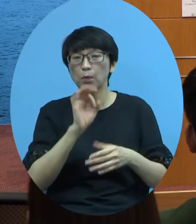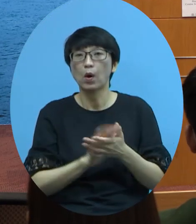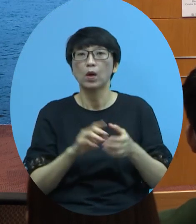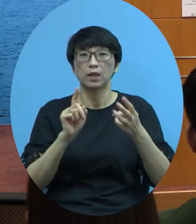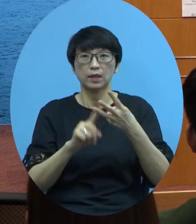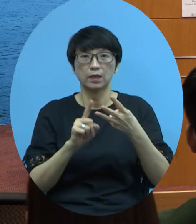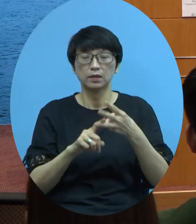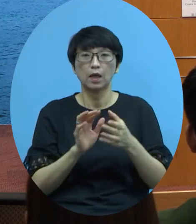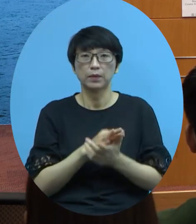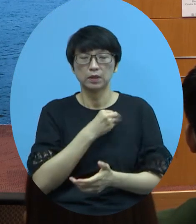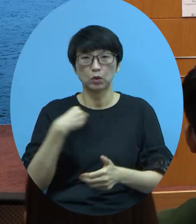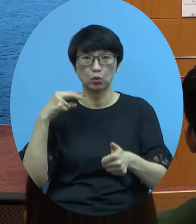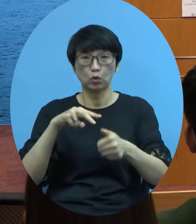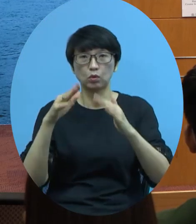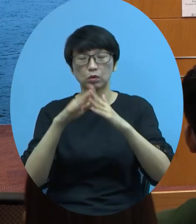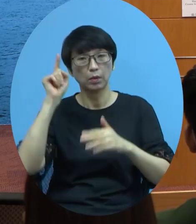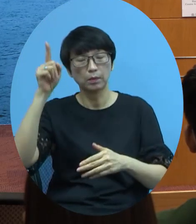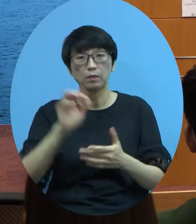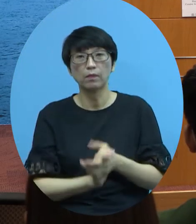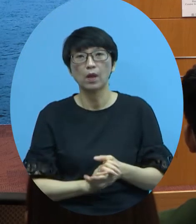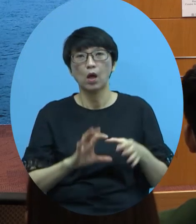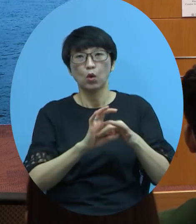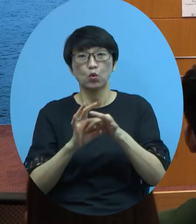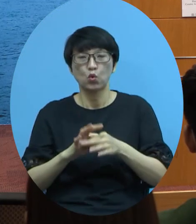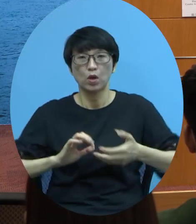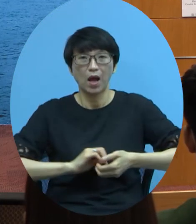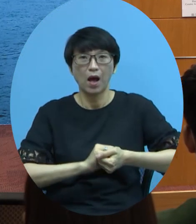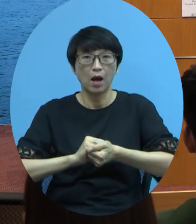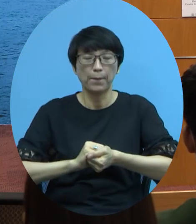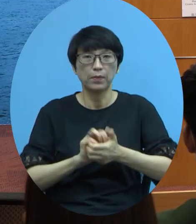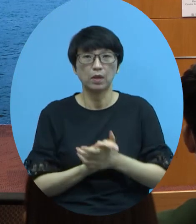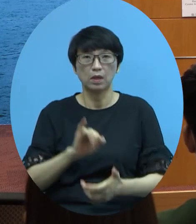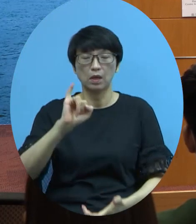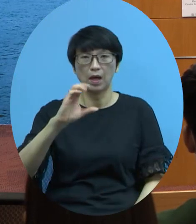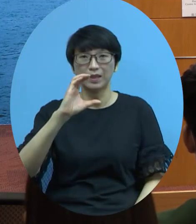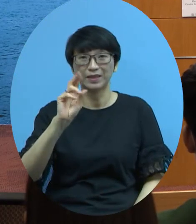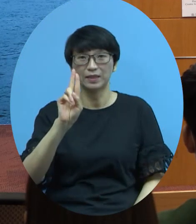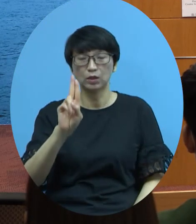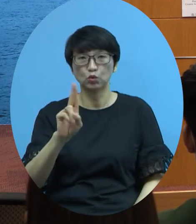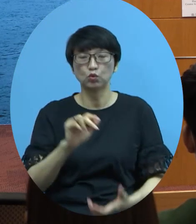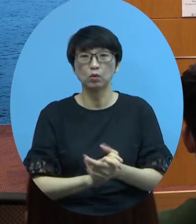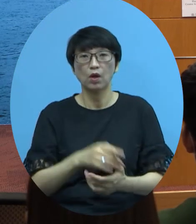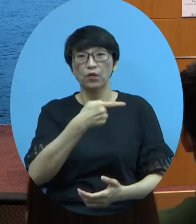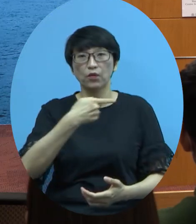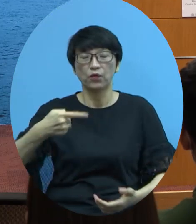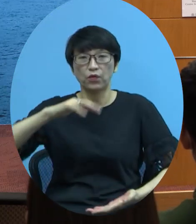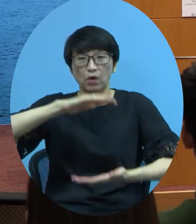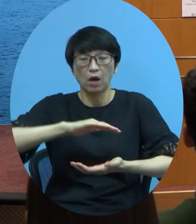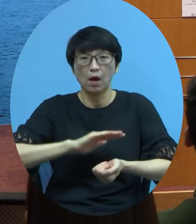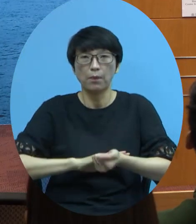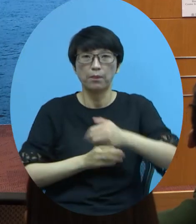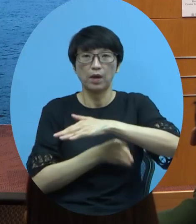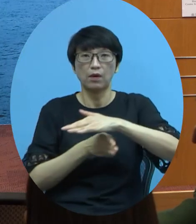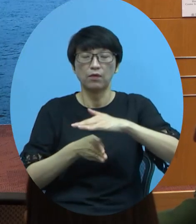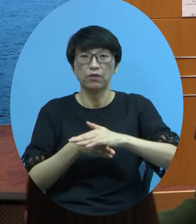問翻 HA， 即係有聯合醫院嗰邊咧就話 ICU 嗰個負壓病房其實係爆滿咗，冇其他醫院